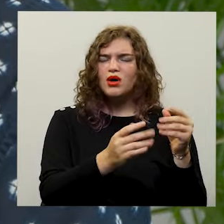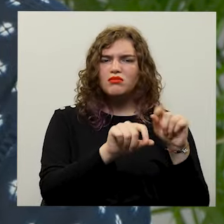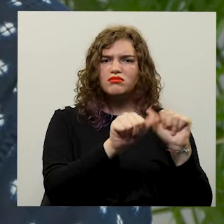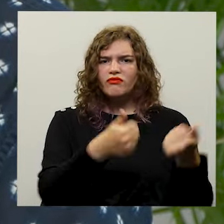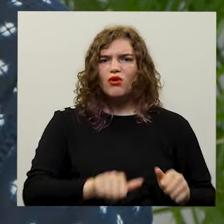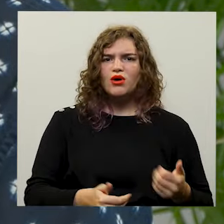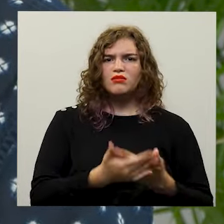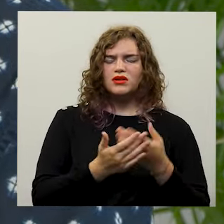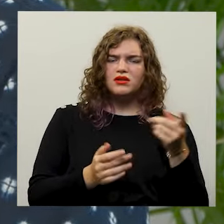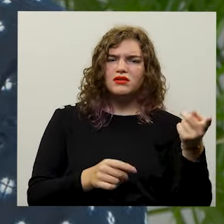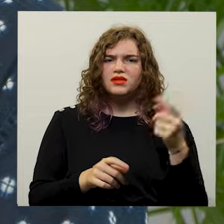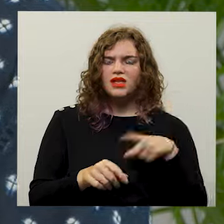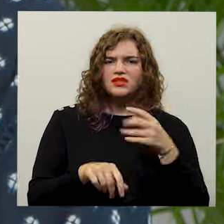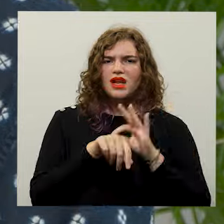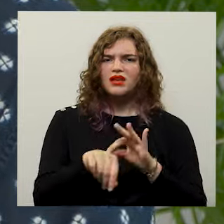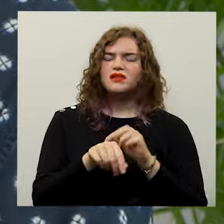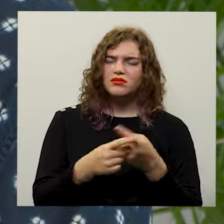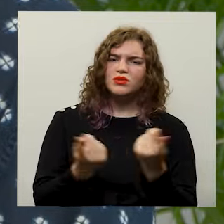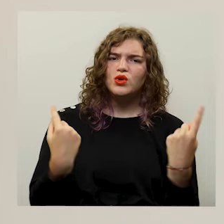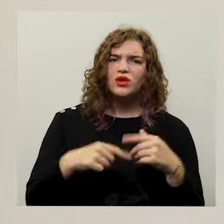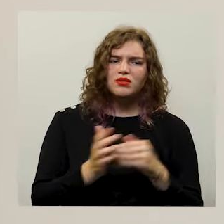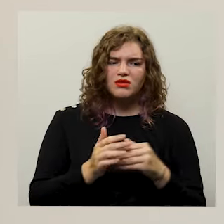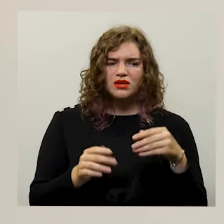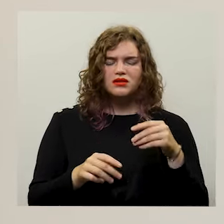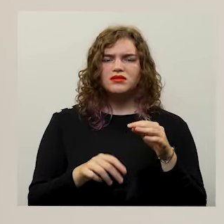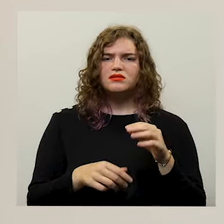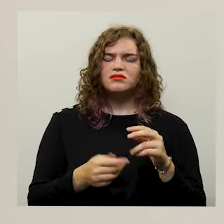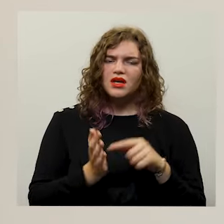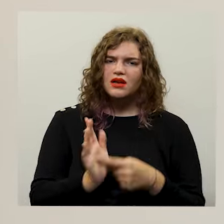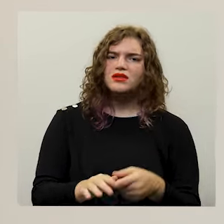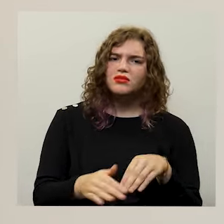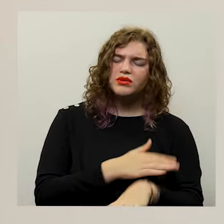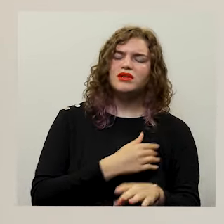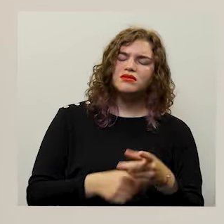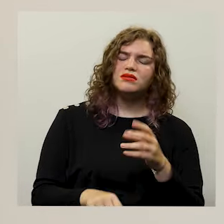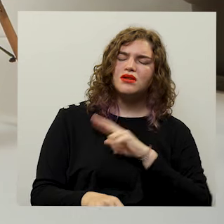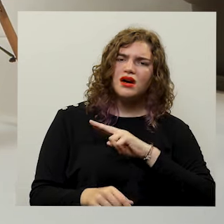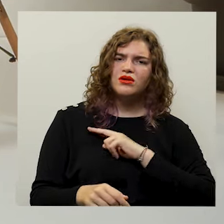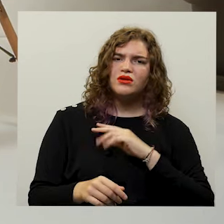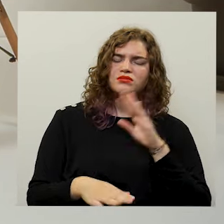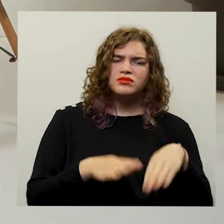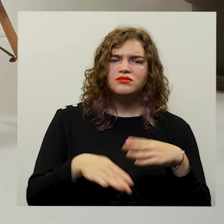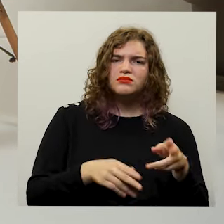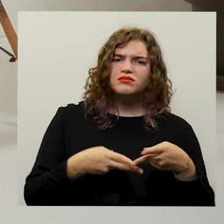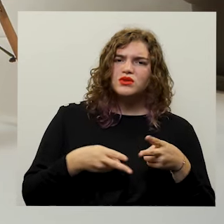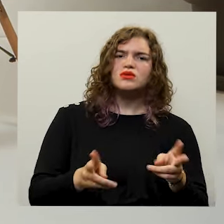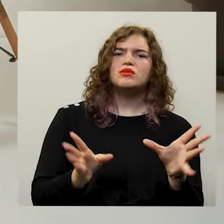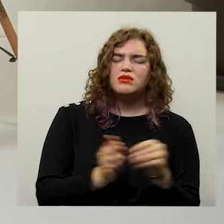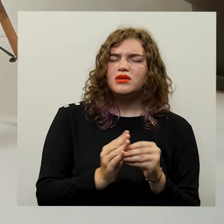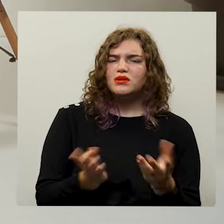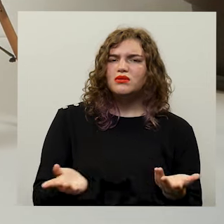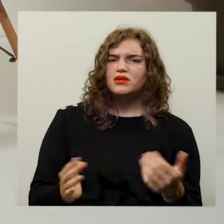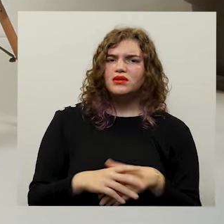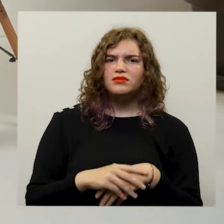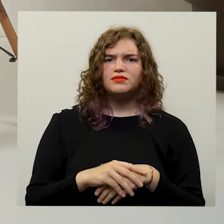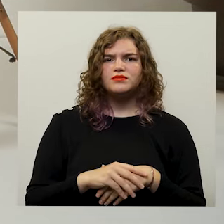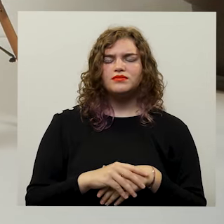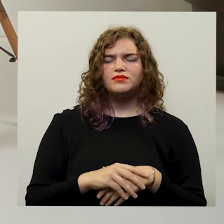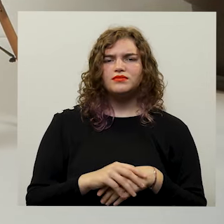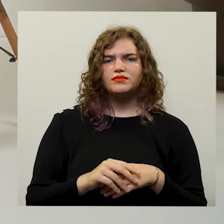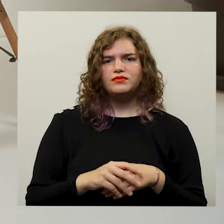liderul nostru. Noi trebuie să arătăm prin dragoste asta și să pășim pe calea asta împreună.